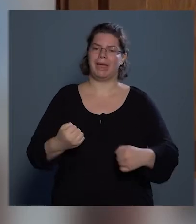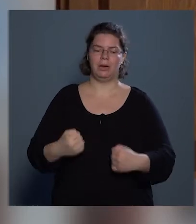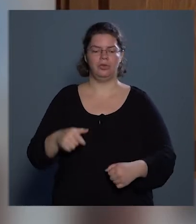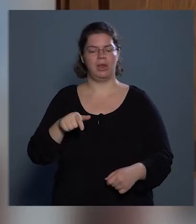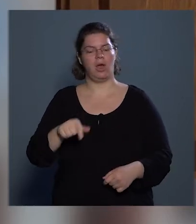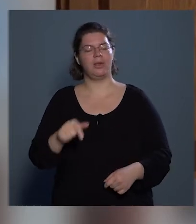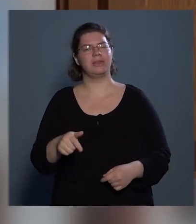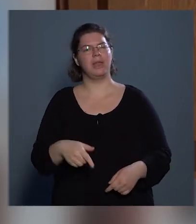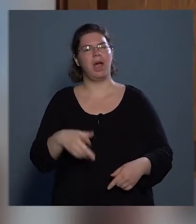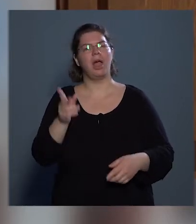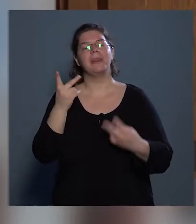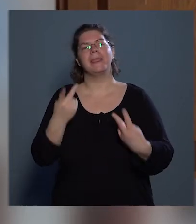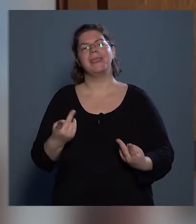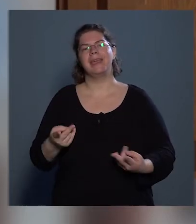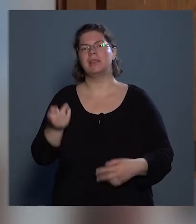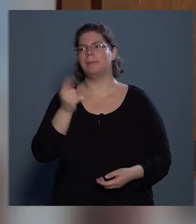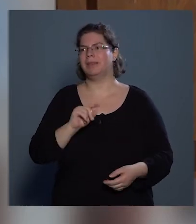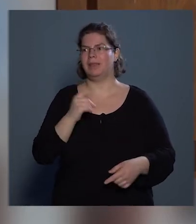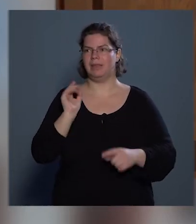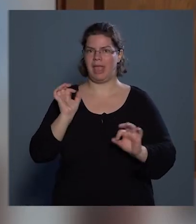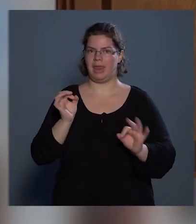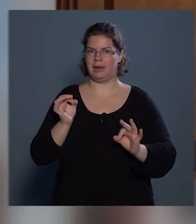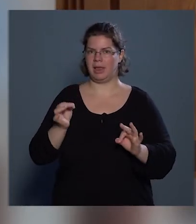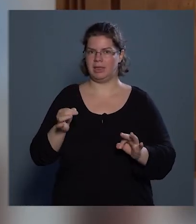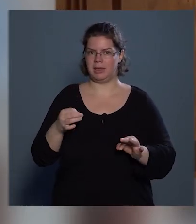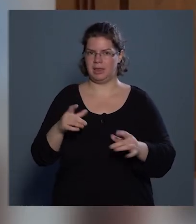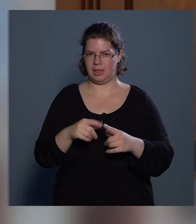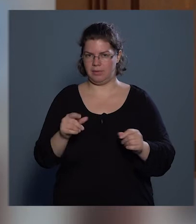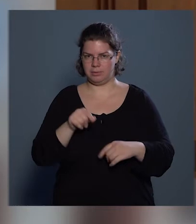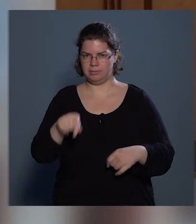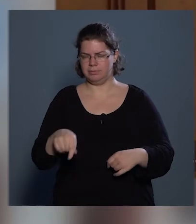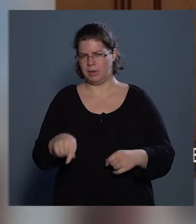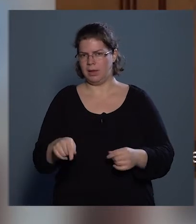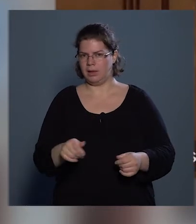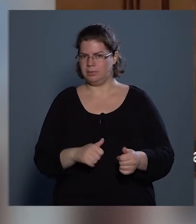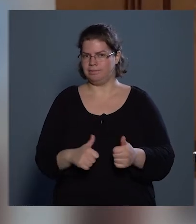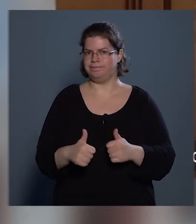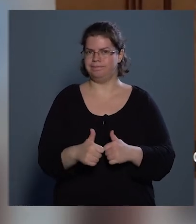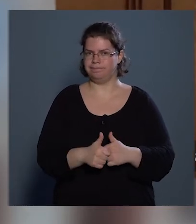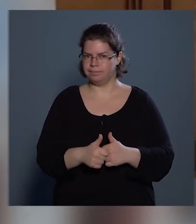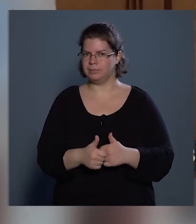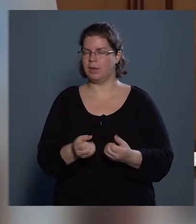azt a tényt, ami egyébként az eredeti levelében, amit mellékletként csatoltunk az előterjesztésben is benne van, miszerint nem tett